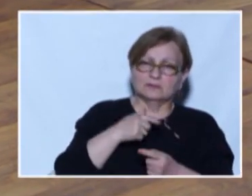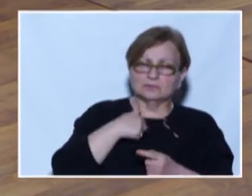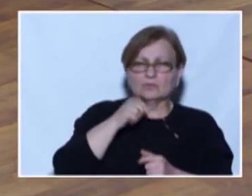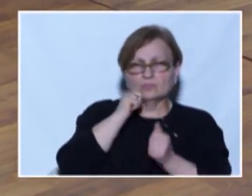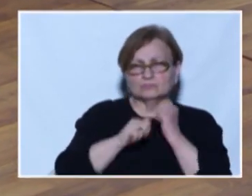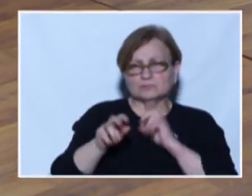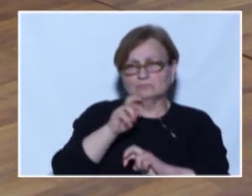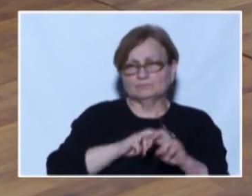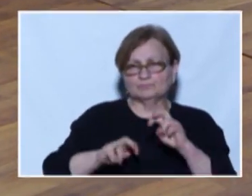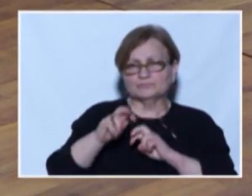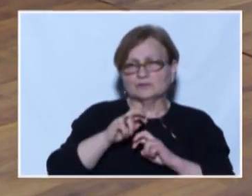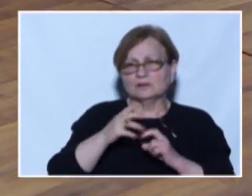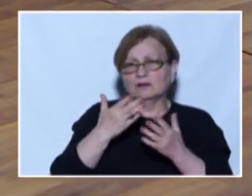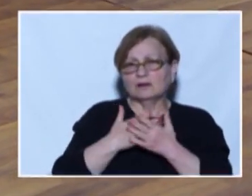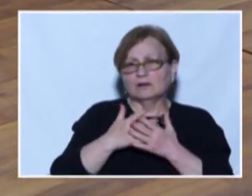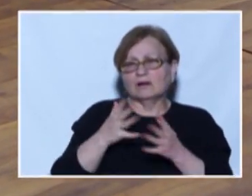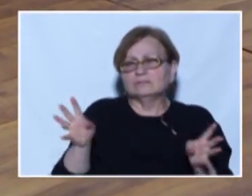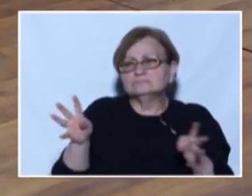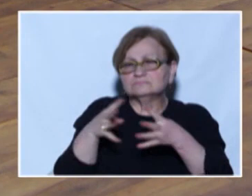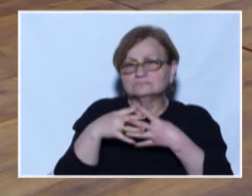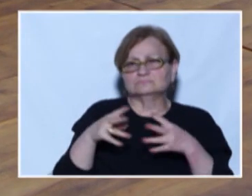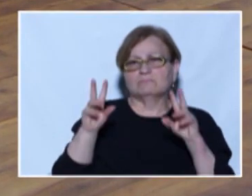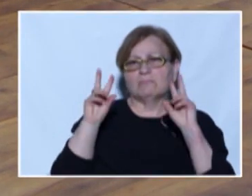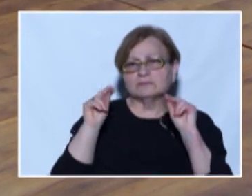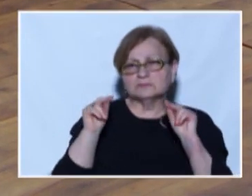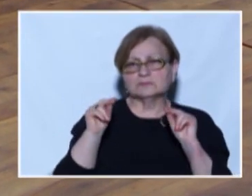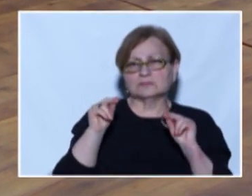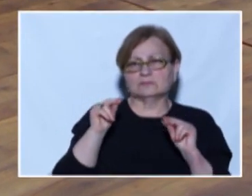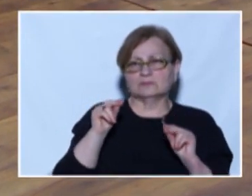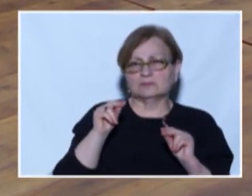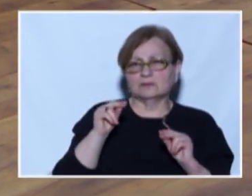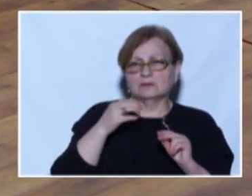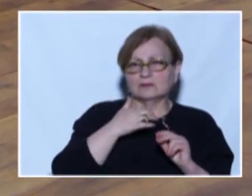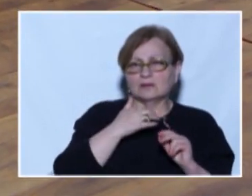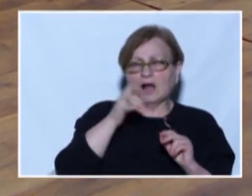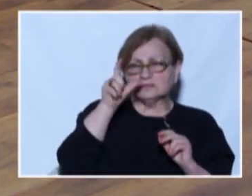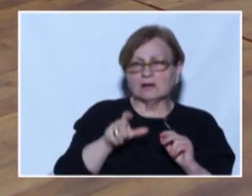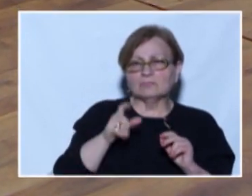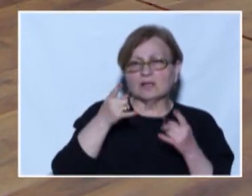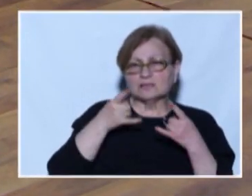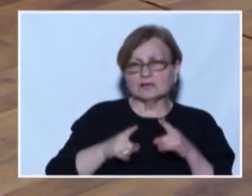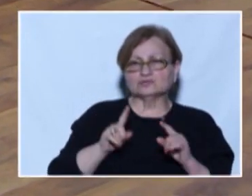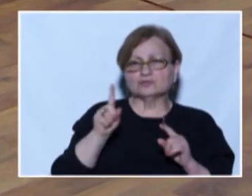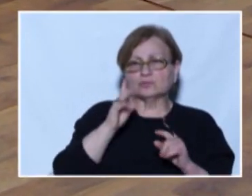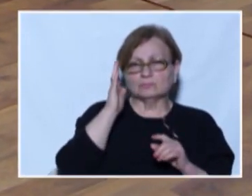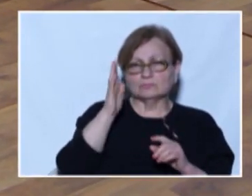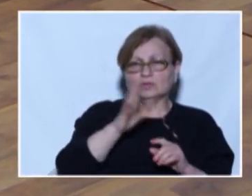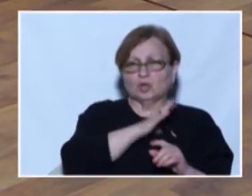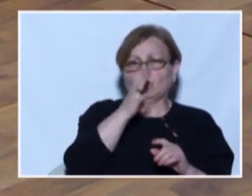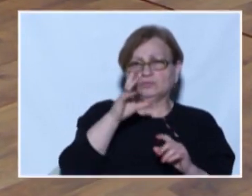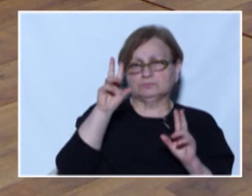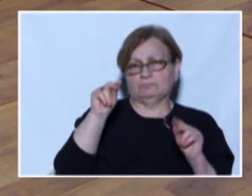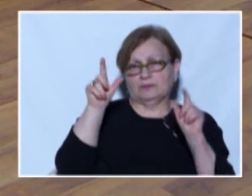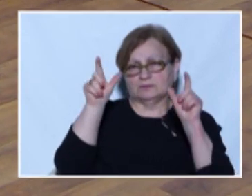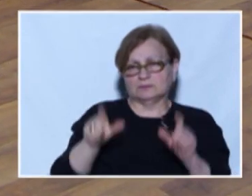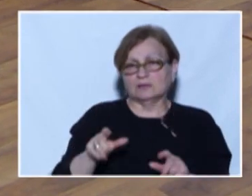ვეძიებთ ჰარმონიას, მუდამ ვეძიებთ ბედნიერებას. ბედნიერებისთვის არის ადამიანი გაჩენილი ამ ქვეყანაზე და